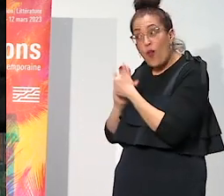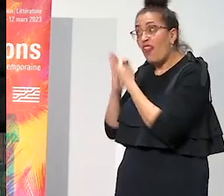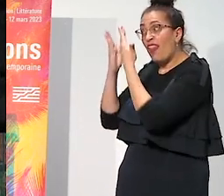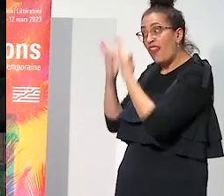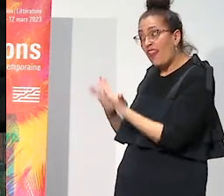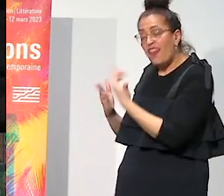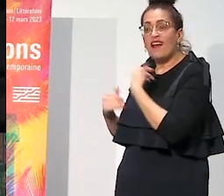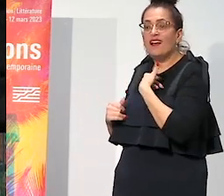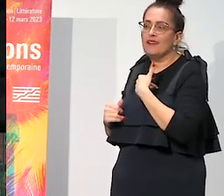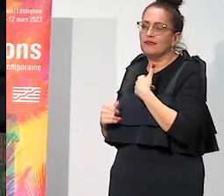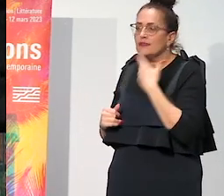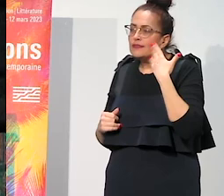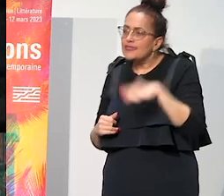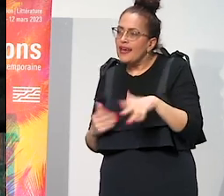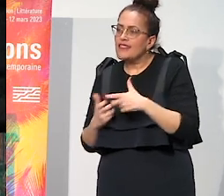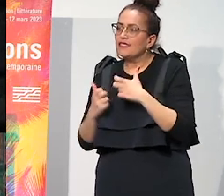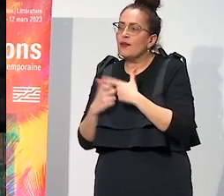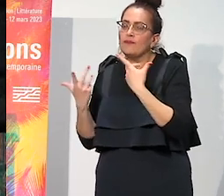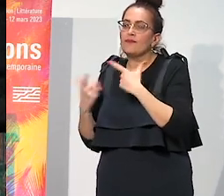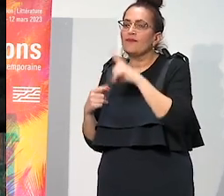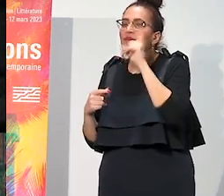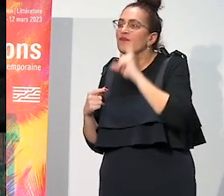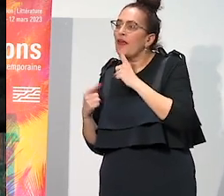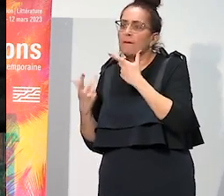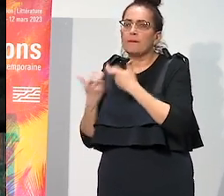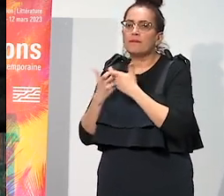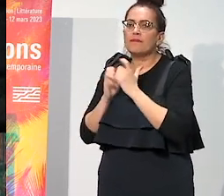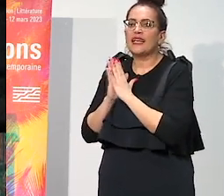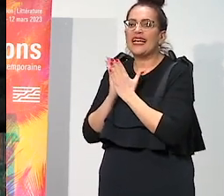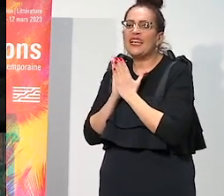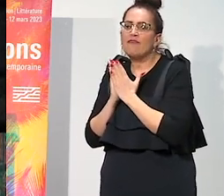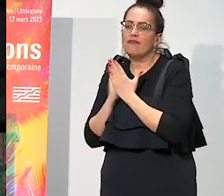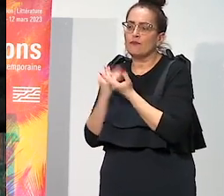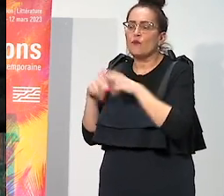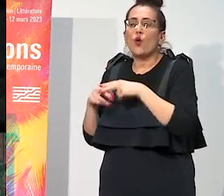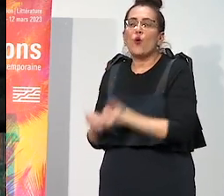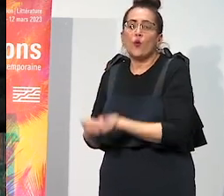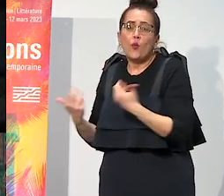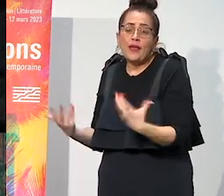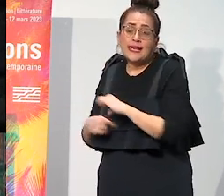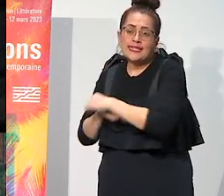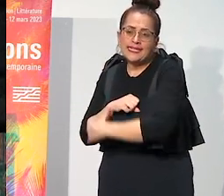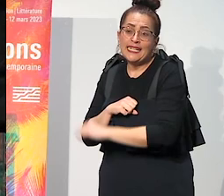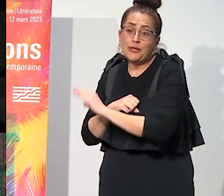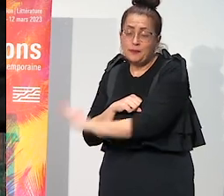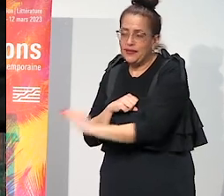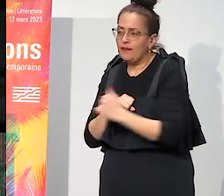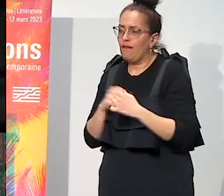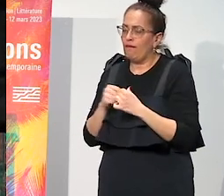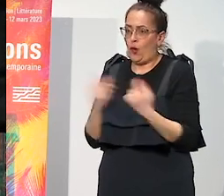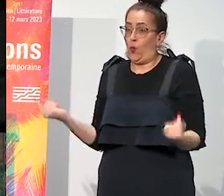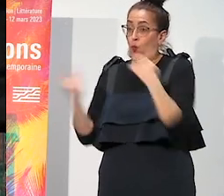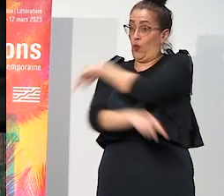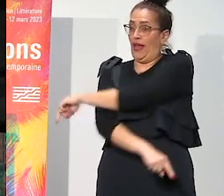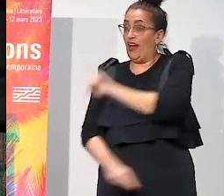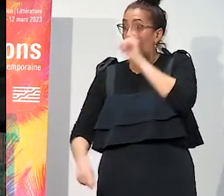cette figure de, vous savez, combien de cadavres de femmes il y a dans chaque livre noir, etc. Et là, elle inverse les codes et c'est un